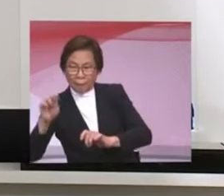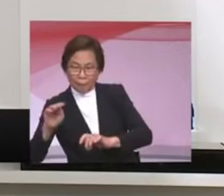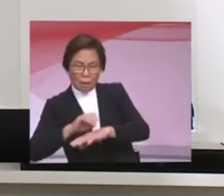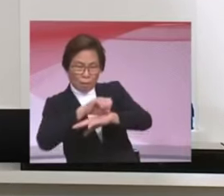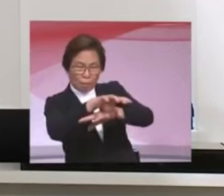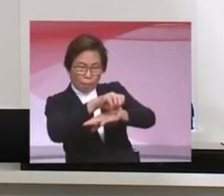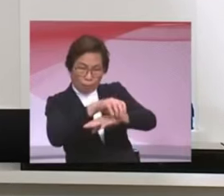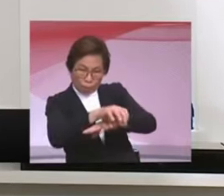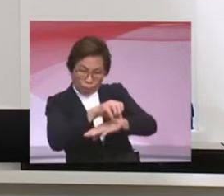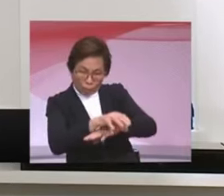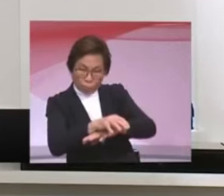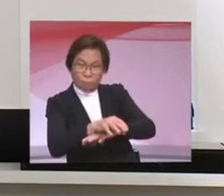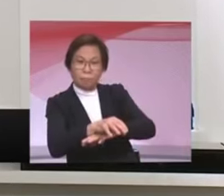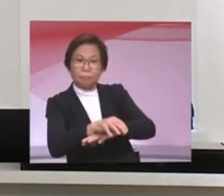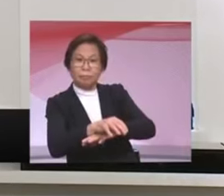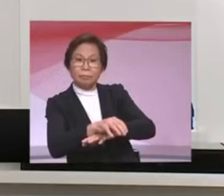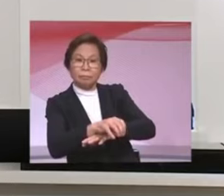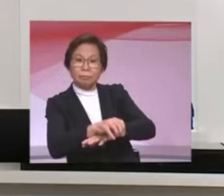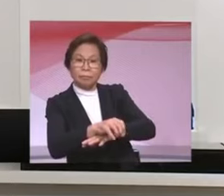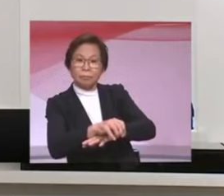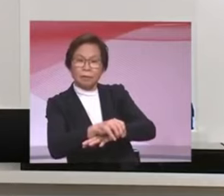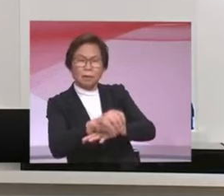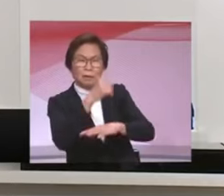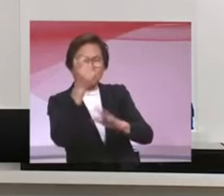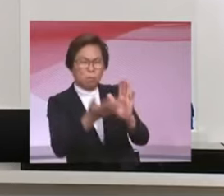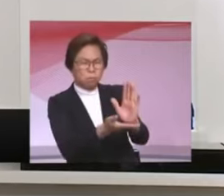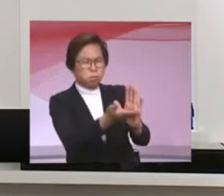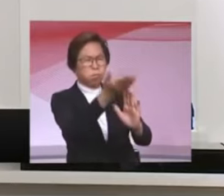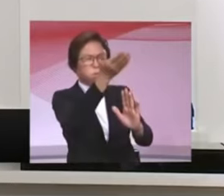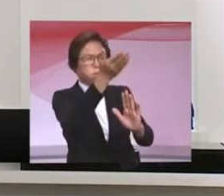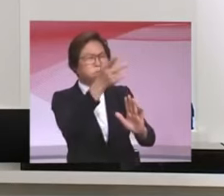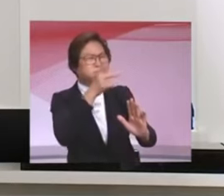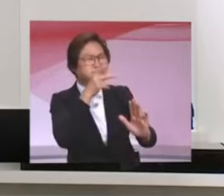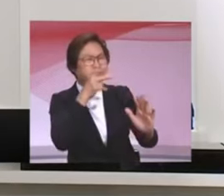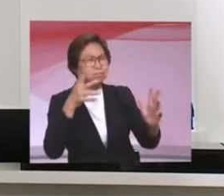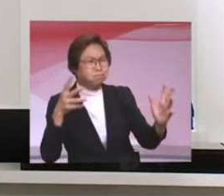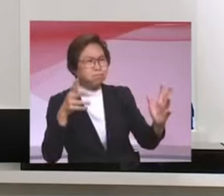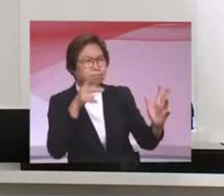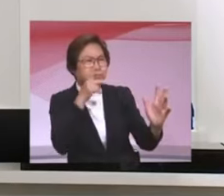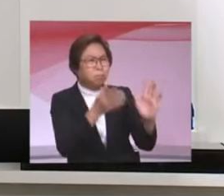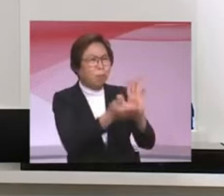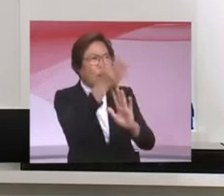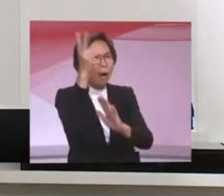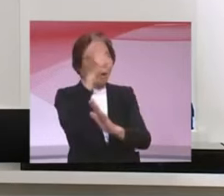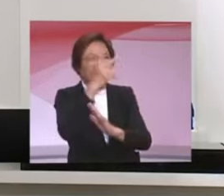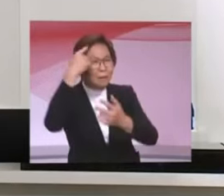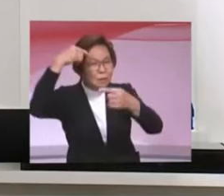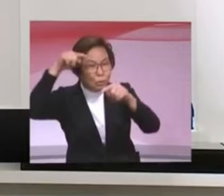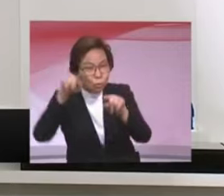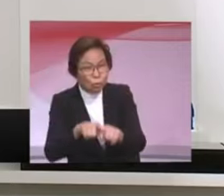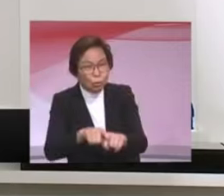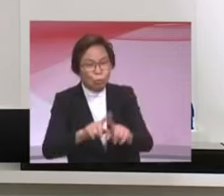KKM yang berdasarkan kepada peningkatan kes di negeri ini, kerajaan bersetuju untuk